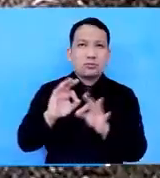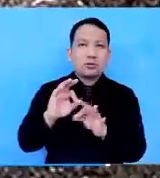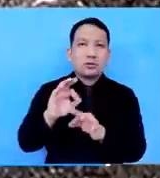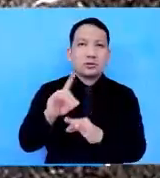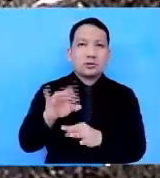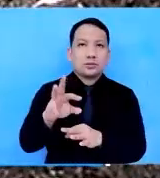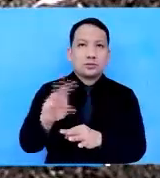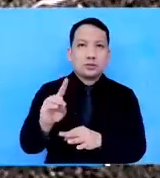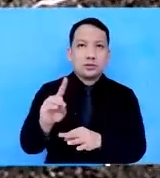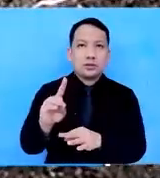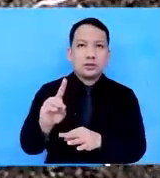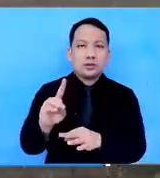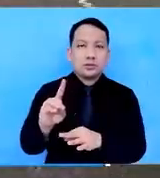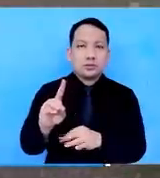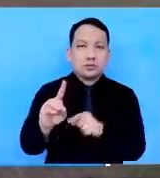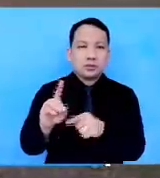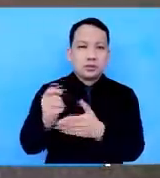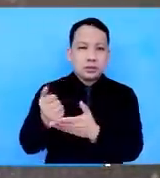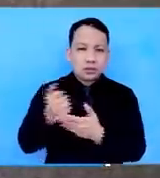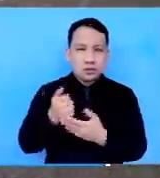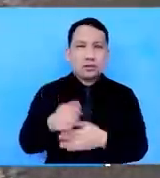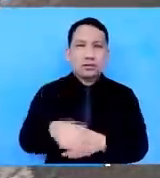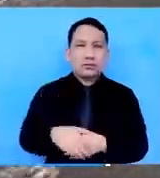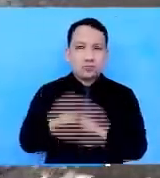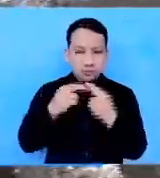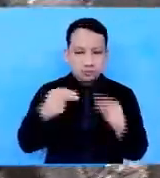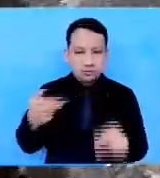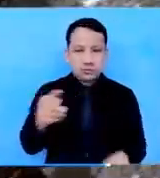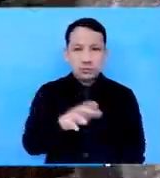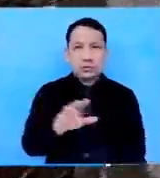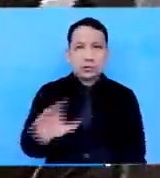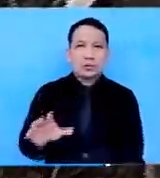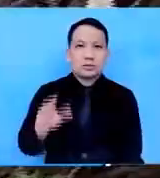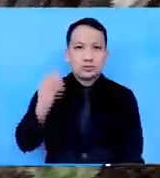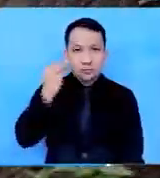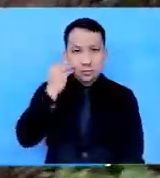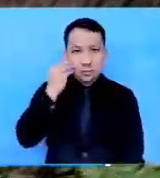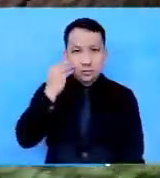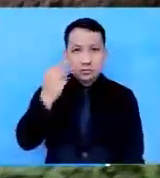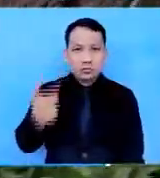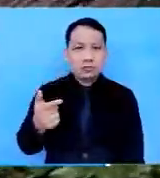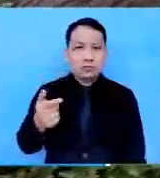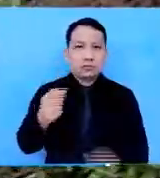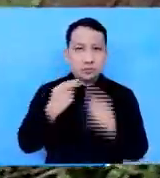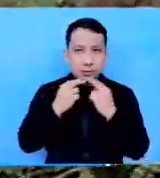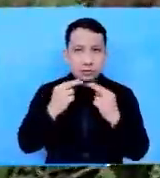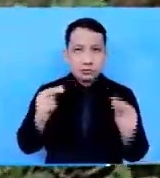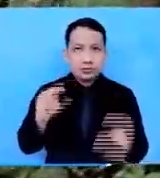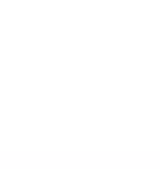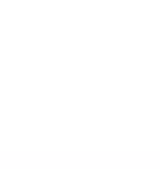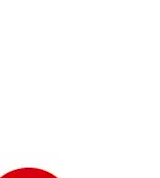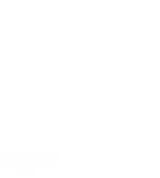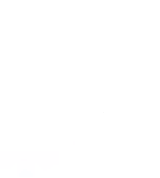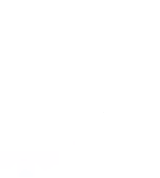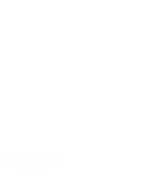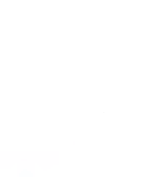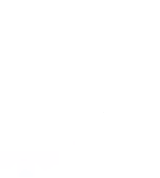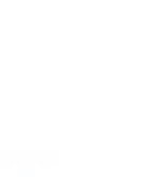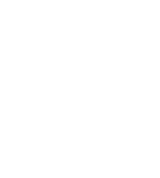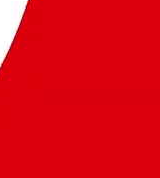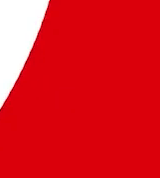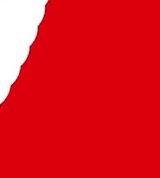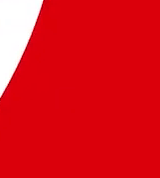and Development o DSWD. Nagbabalita mula sa frontline, Mon Gualvez, News 5!